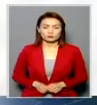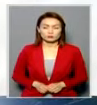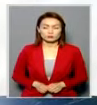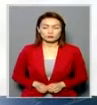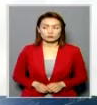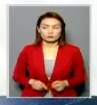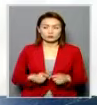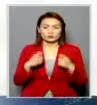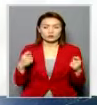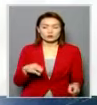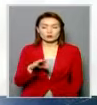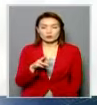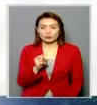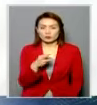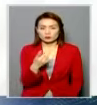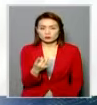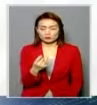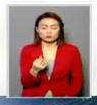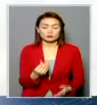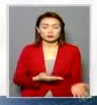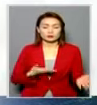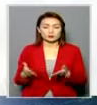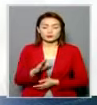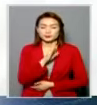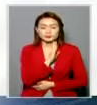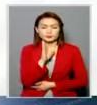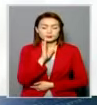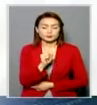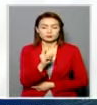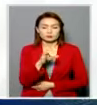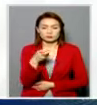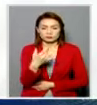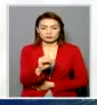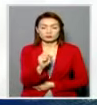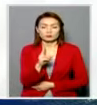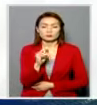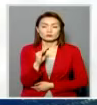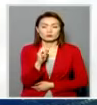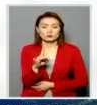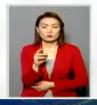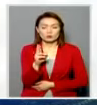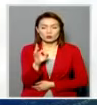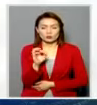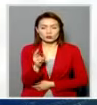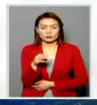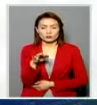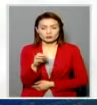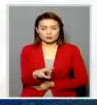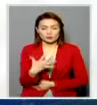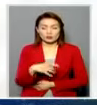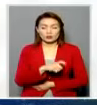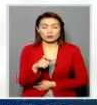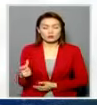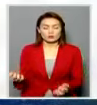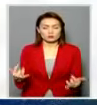В связи с открытием этого дома культуры я пригласила девушек из сел Аксай, Акжар, Куктем. На тот момент собралось 50 человек,